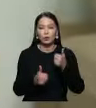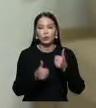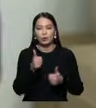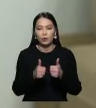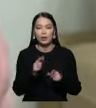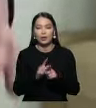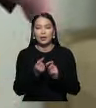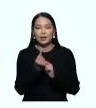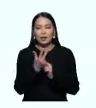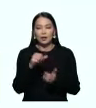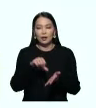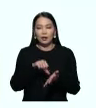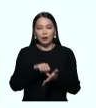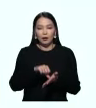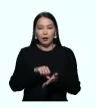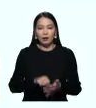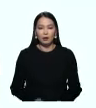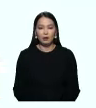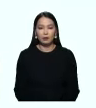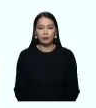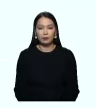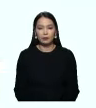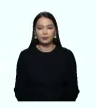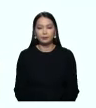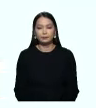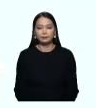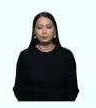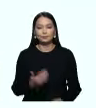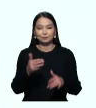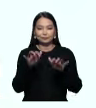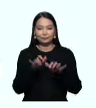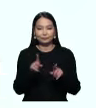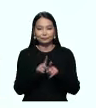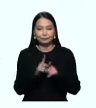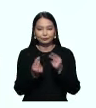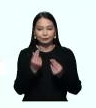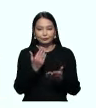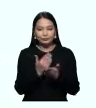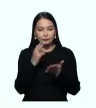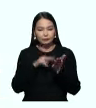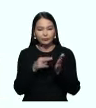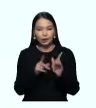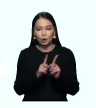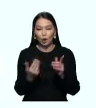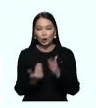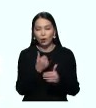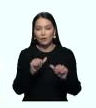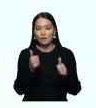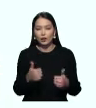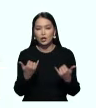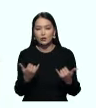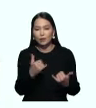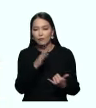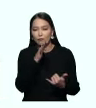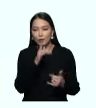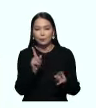13 дисциплинах. Я думаю, есть интерес и к физическим играм, и компьютерным играм. Такое совмещение – это новый формат. В текущий момент времени у нас очень